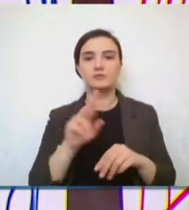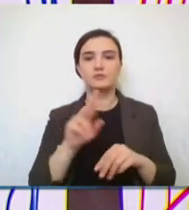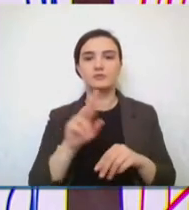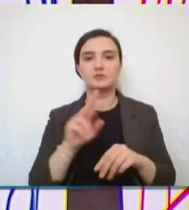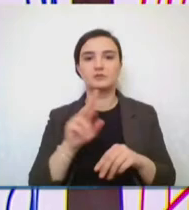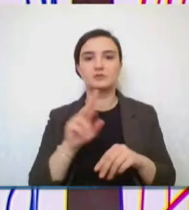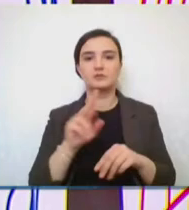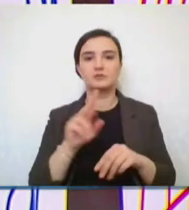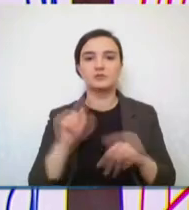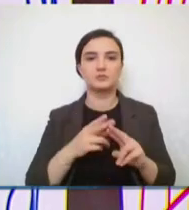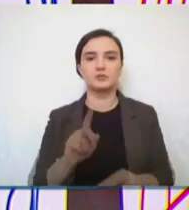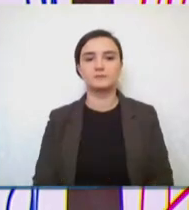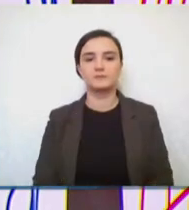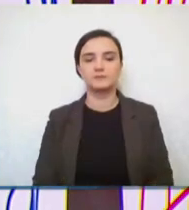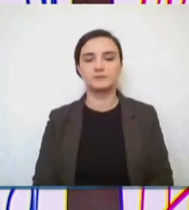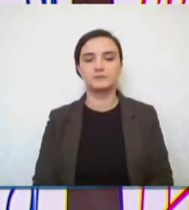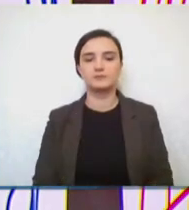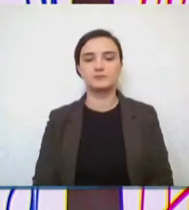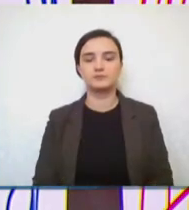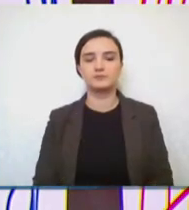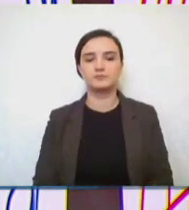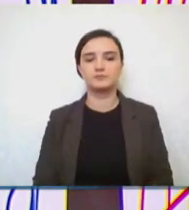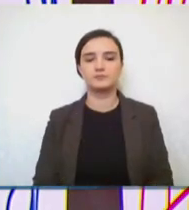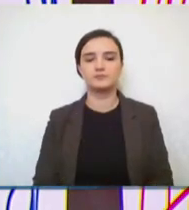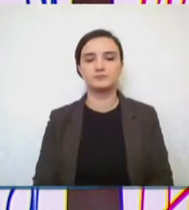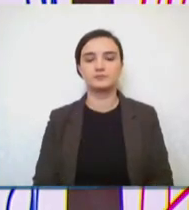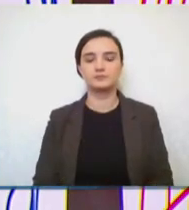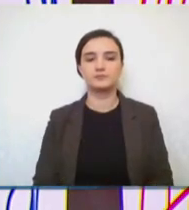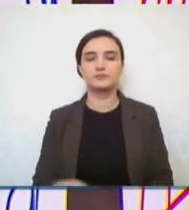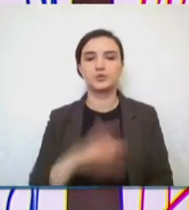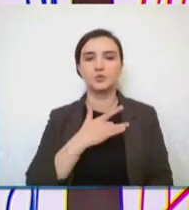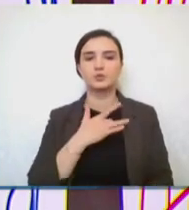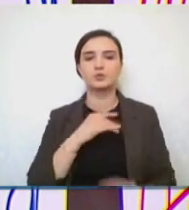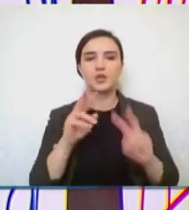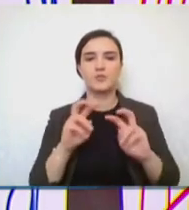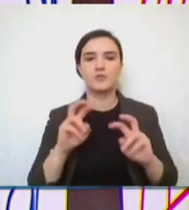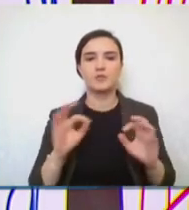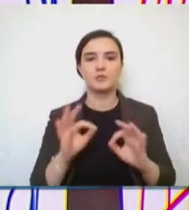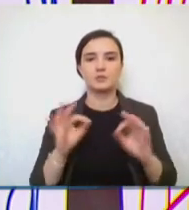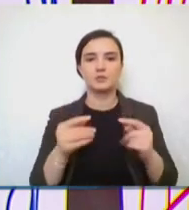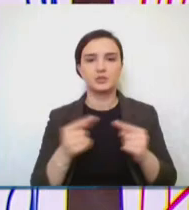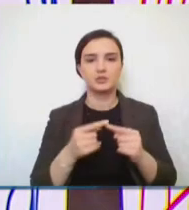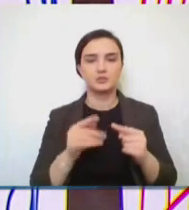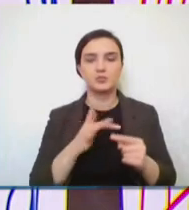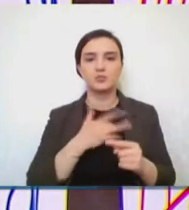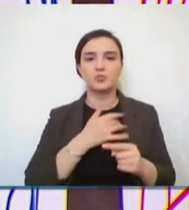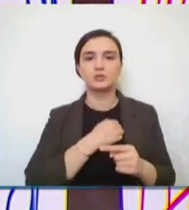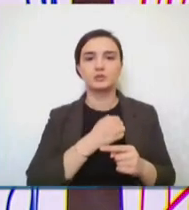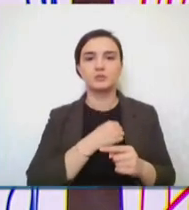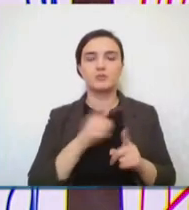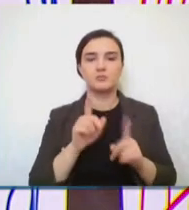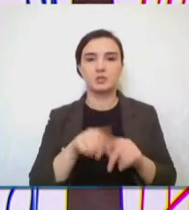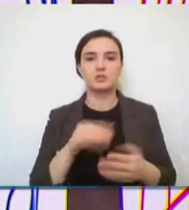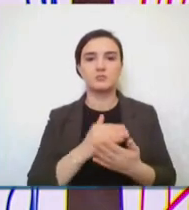იქ გულის გამოკლევებით არაფერი დადგინდა, მაგრამ გულის ცემა მაინც მაღალია. ფარისებრი ჯირკვლის გამოკლევისას არ დაგავიწყოთ,